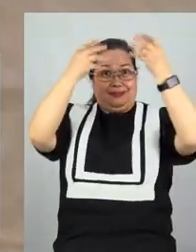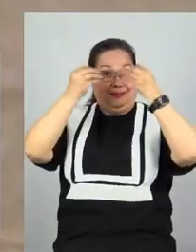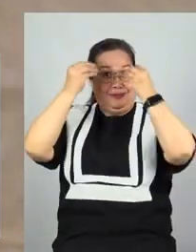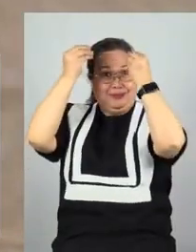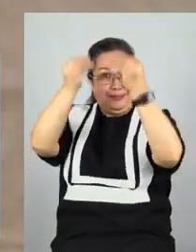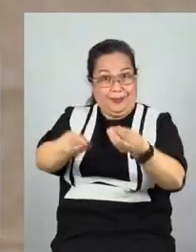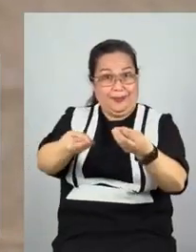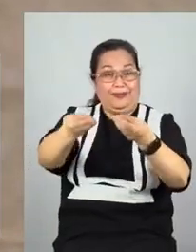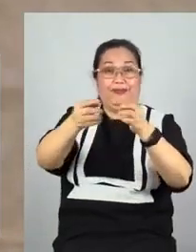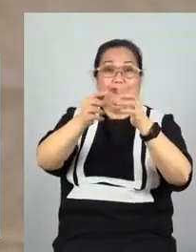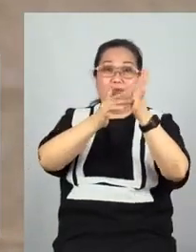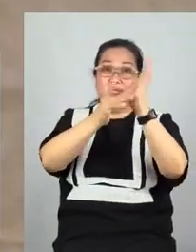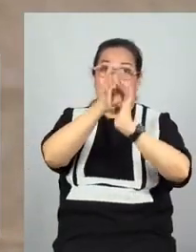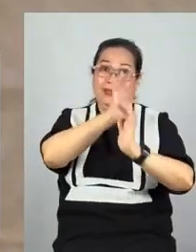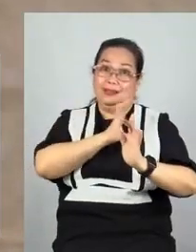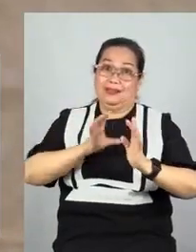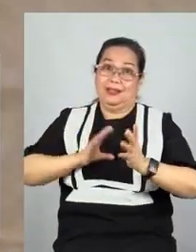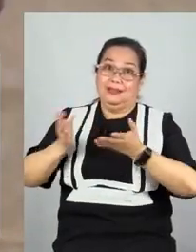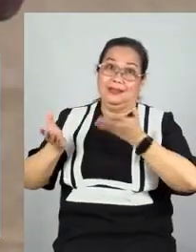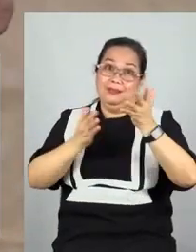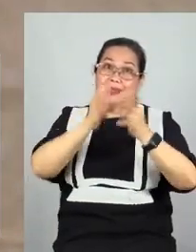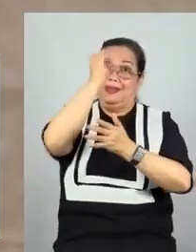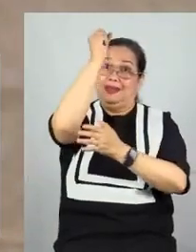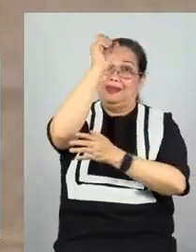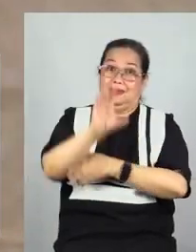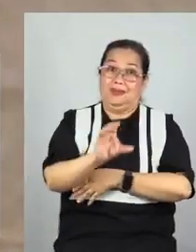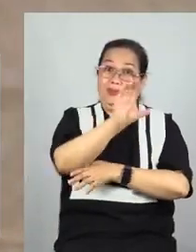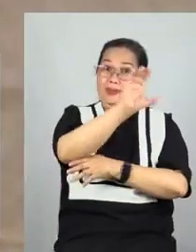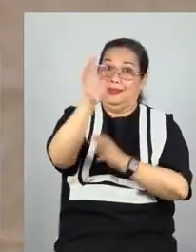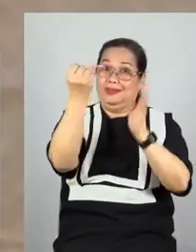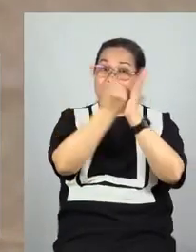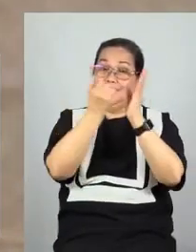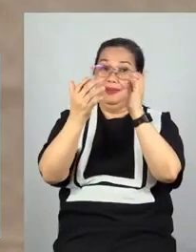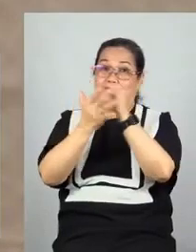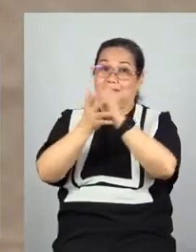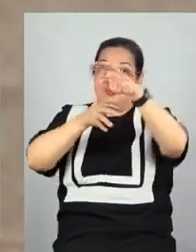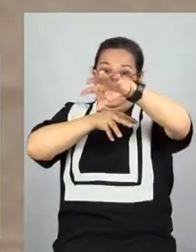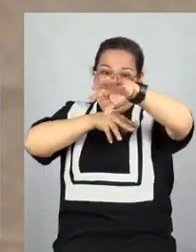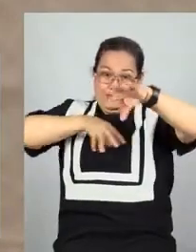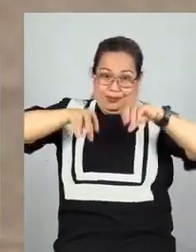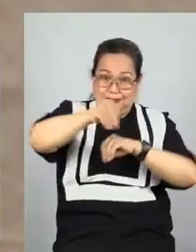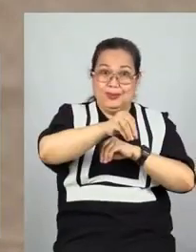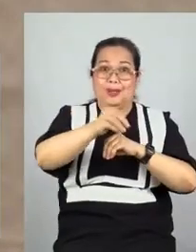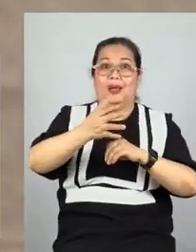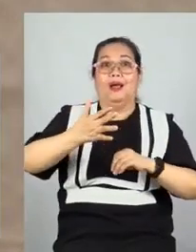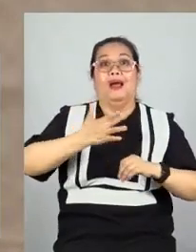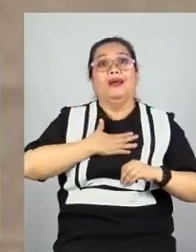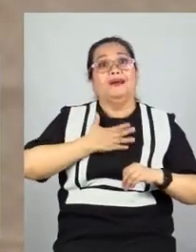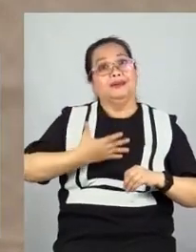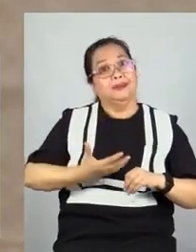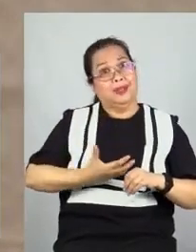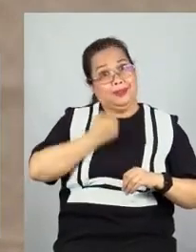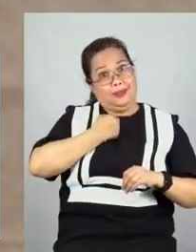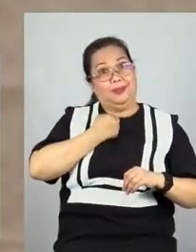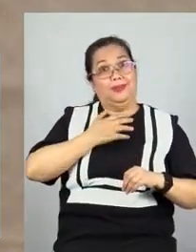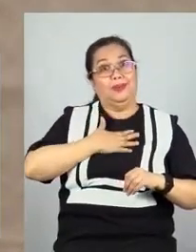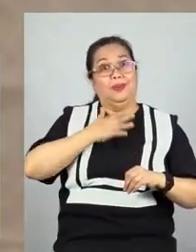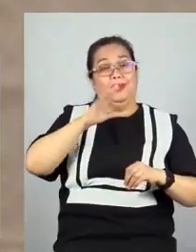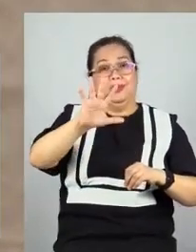Bit-bit niya sa krus. Binit-bit niya doon para siya ang tumanggap ng kaparusahan na dapat sana'y